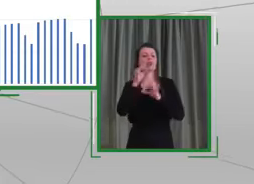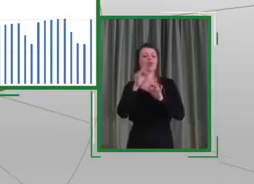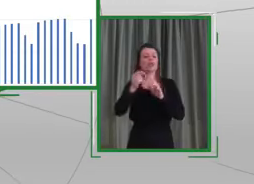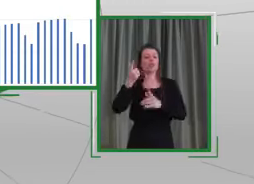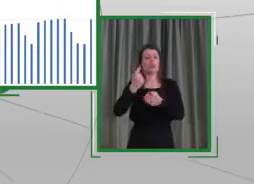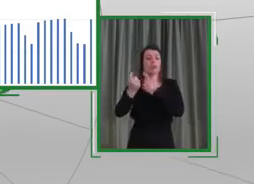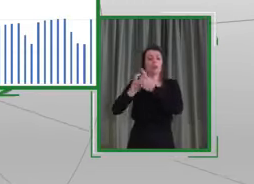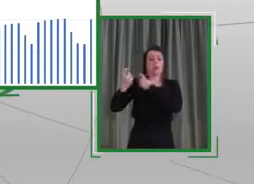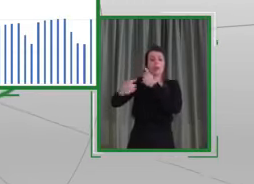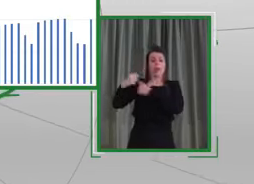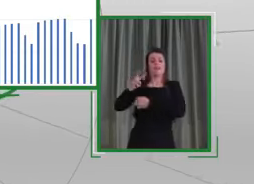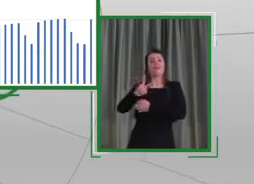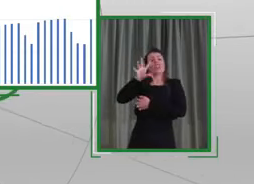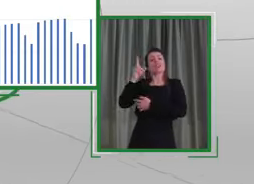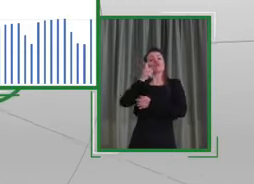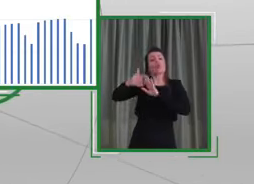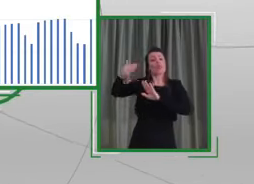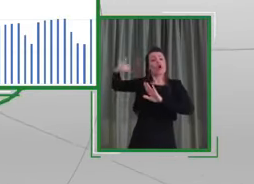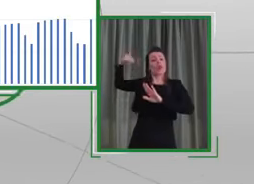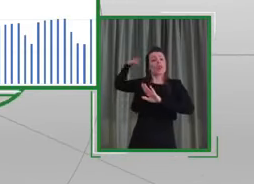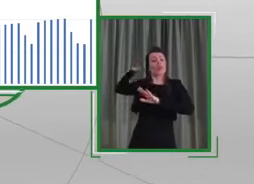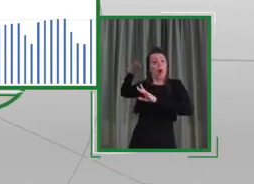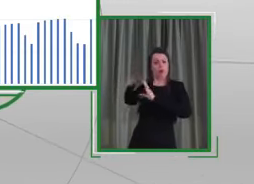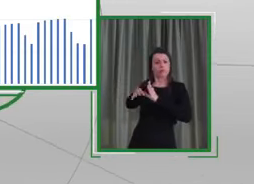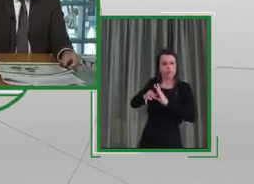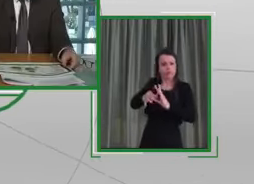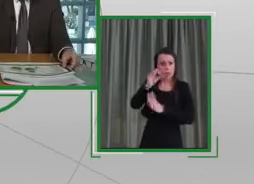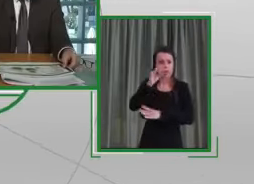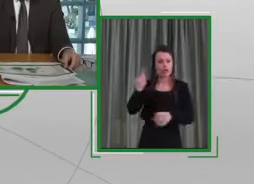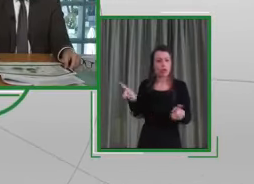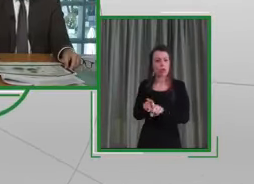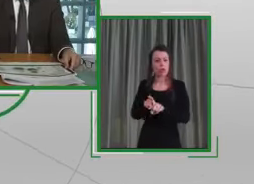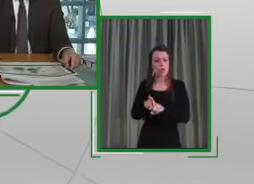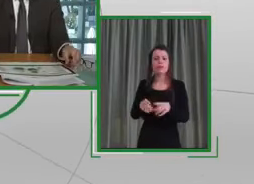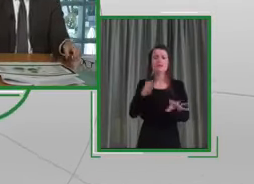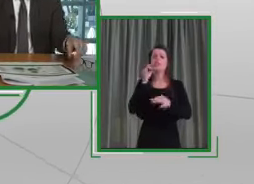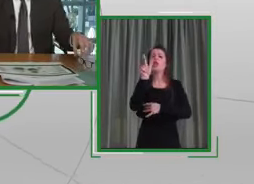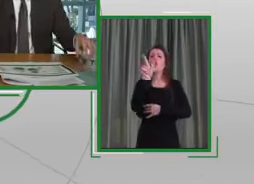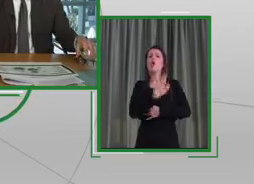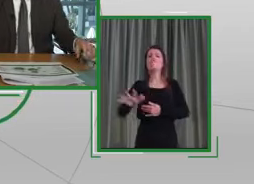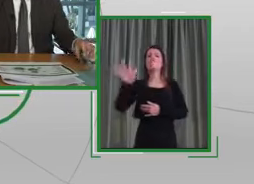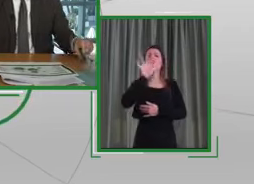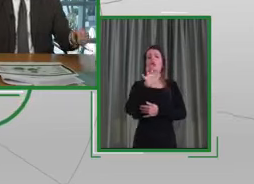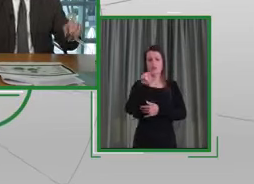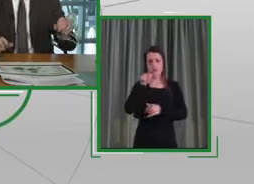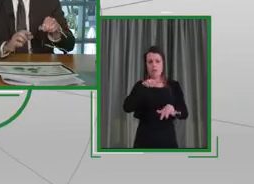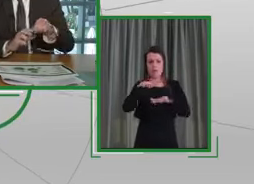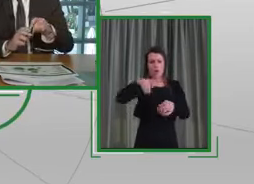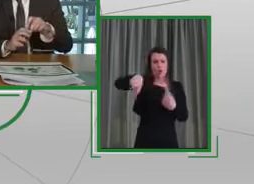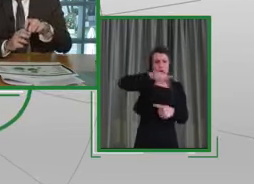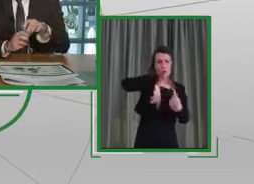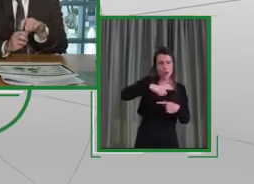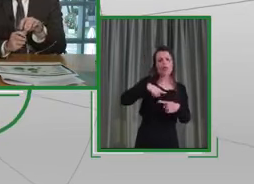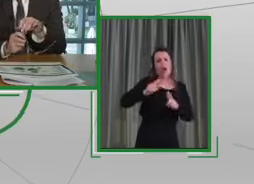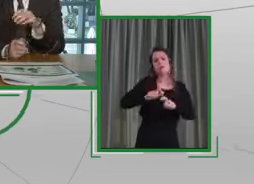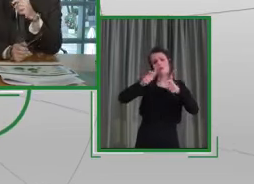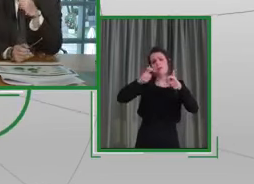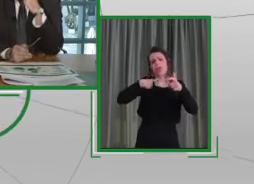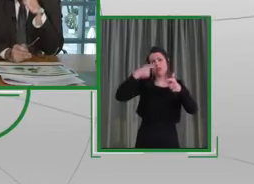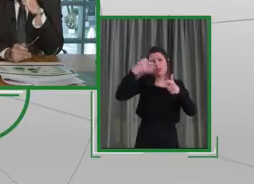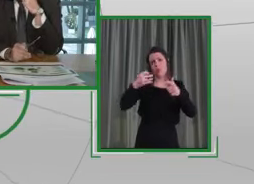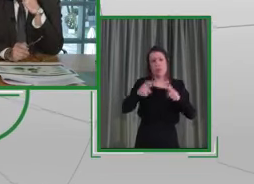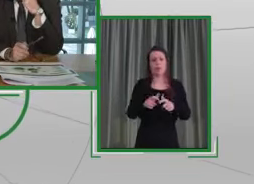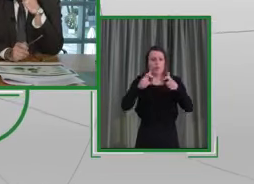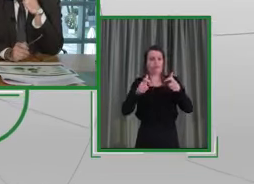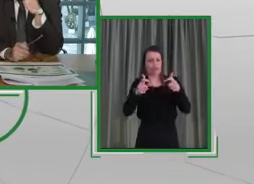ritrovarlo quindi la mobilità della lombardia si è sicuramente alzata noi pensiamo